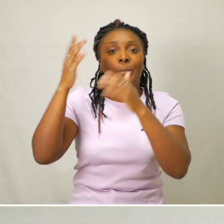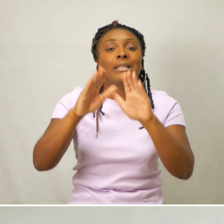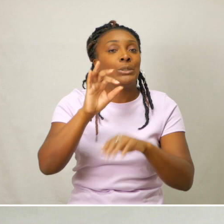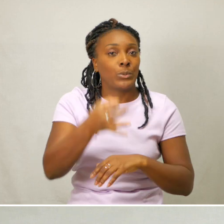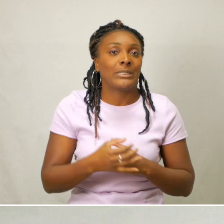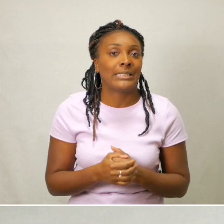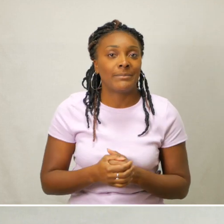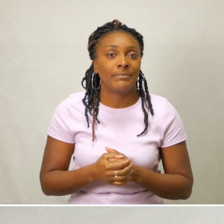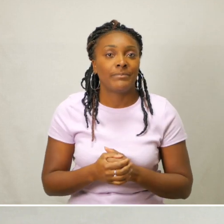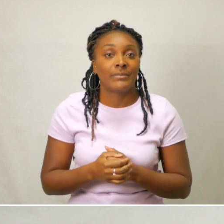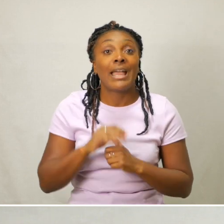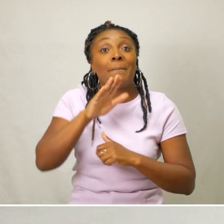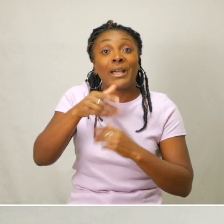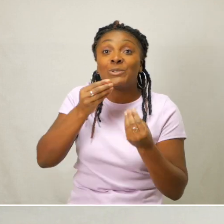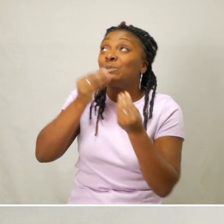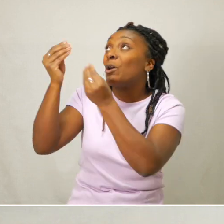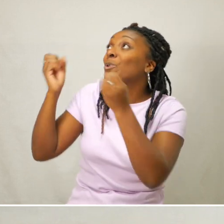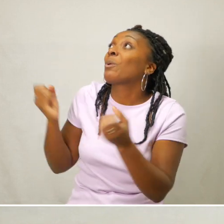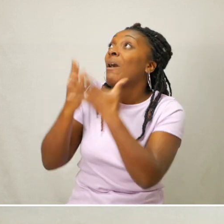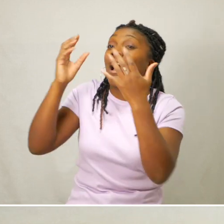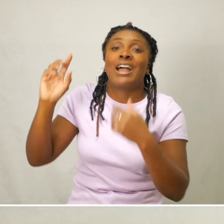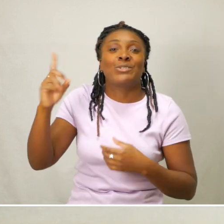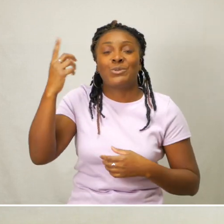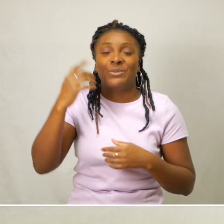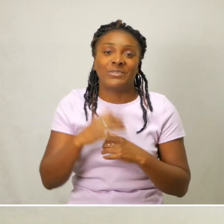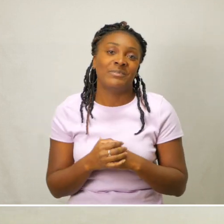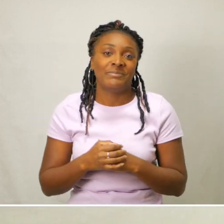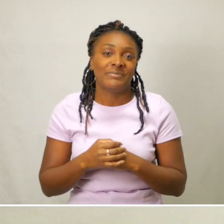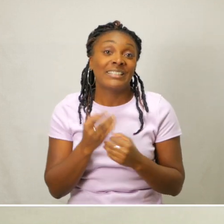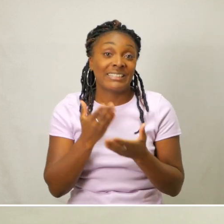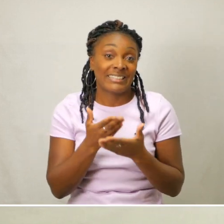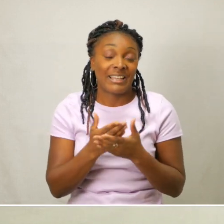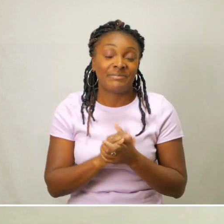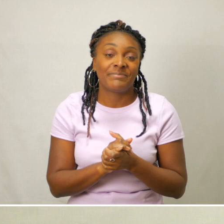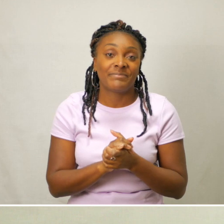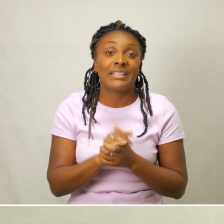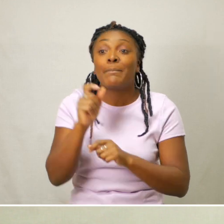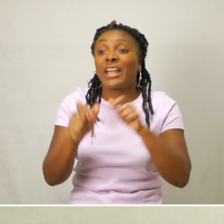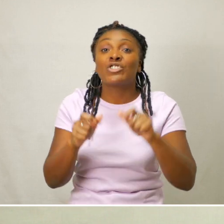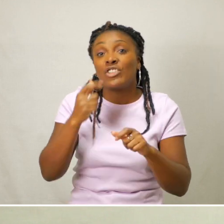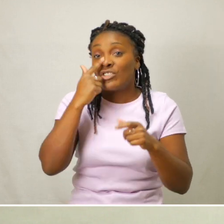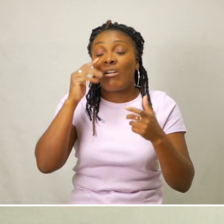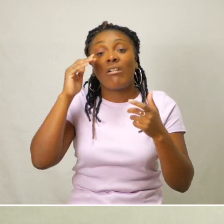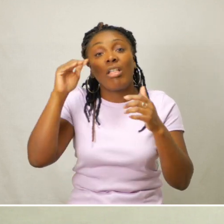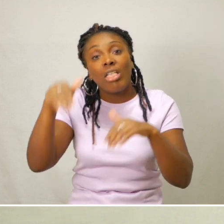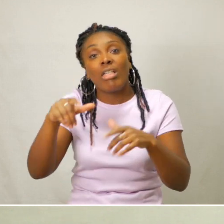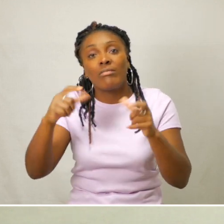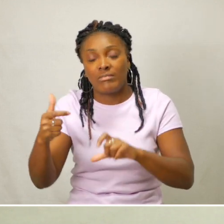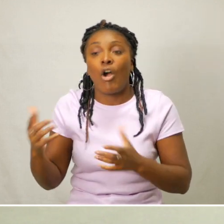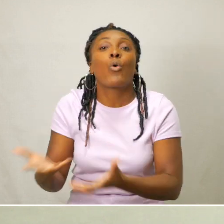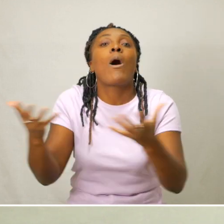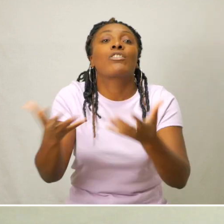Dieu sera glorifié et va entourer et encourager ceux qui sont peut-être en train de tomber. La conclusion à ce texte, Matthieu 7,7 nous